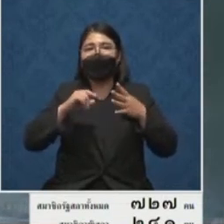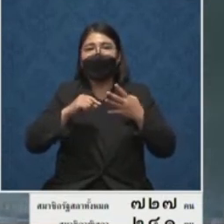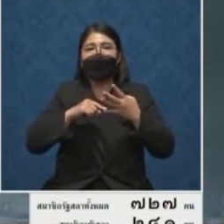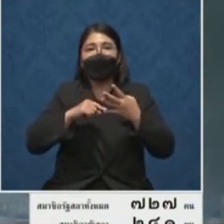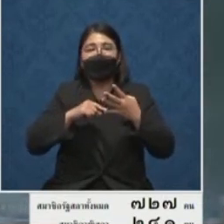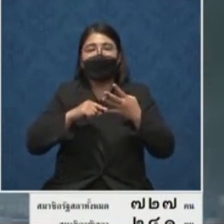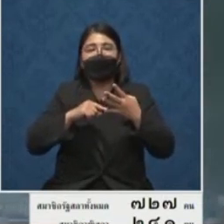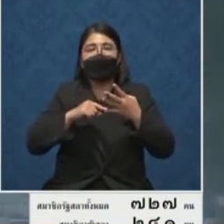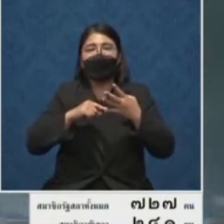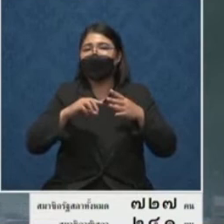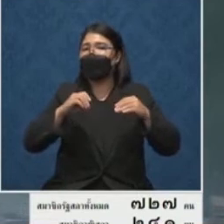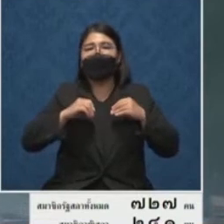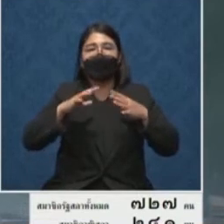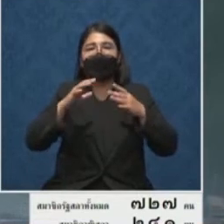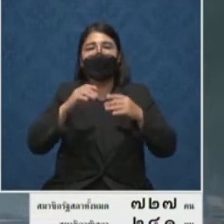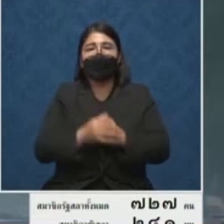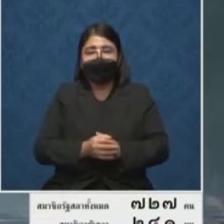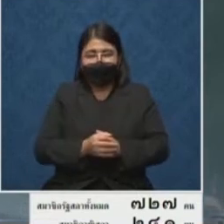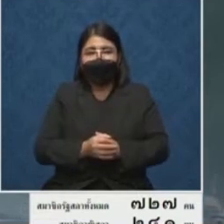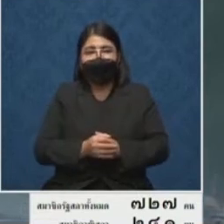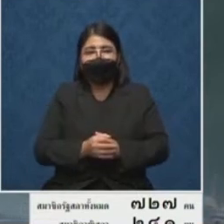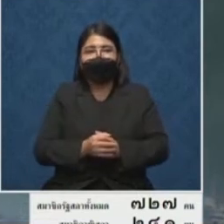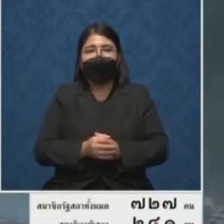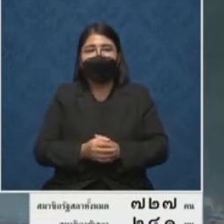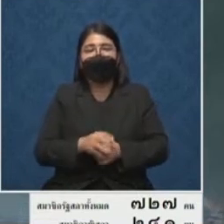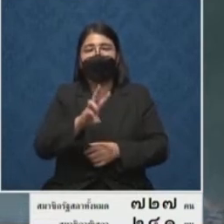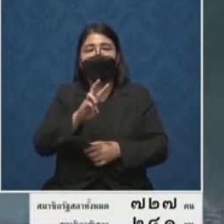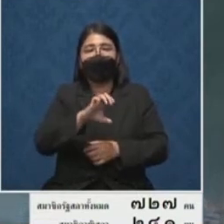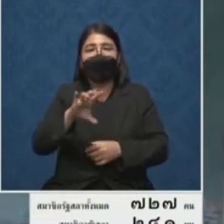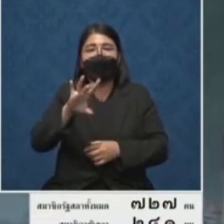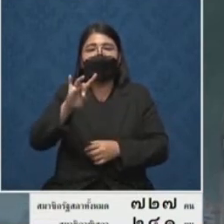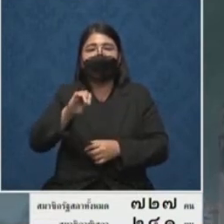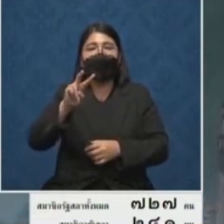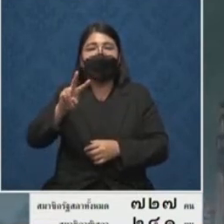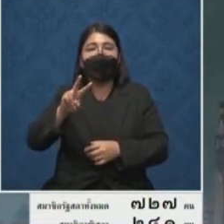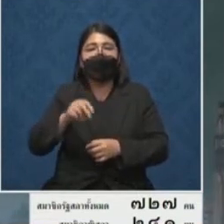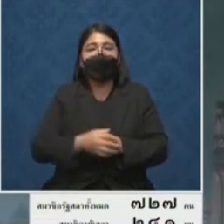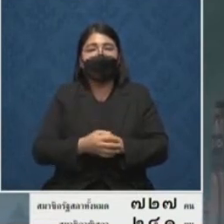การ3ไม่รับหลักการ4ไม่รับหลักการค่ะ